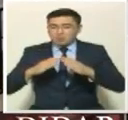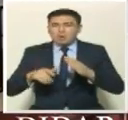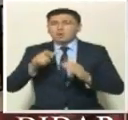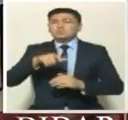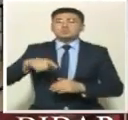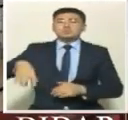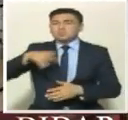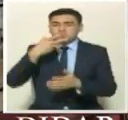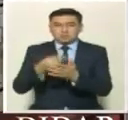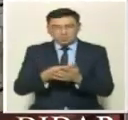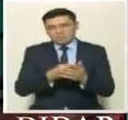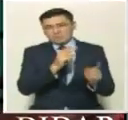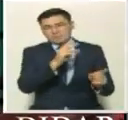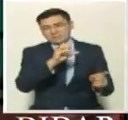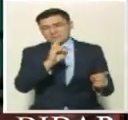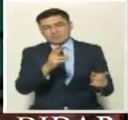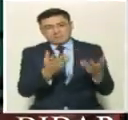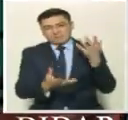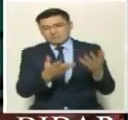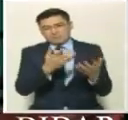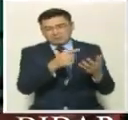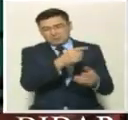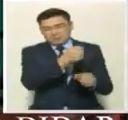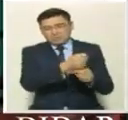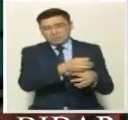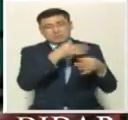иелері кооперативі көңілдерінен шықпаса, жиналыс жасау